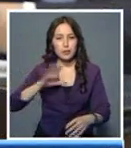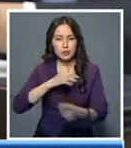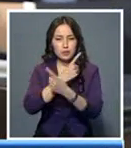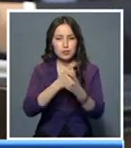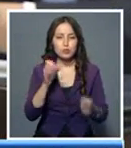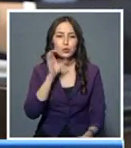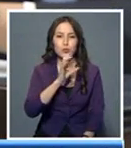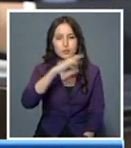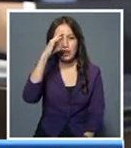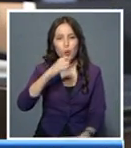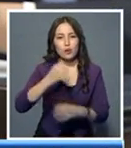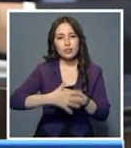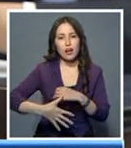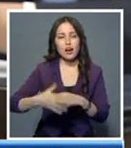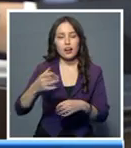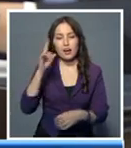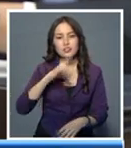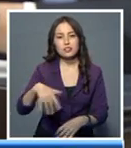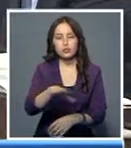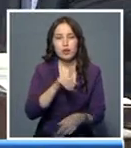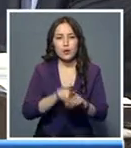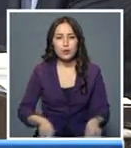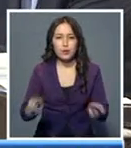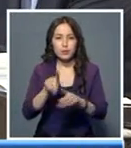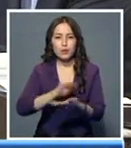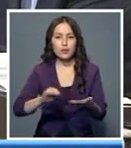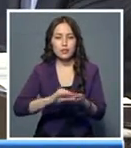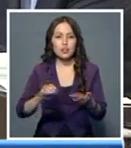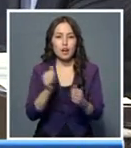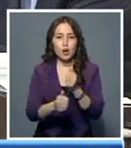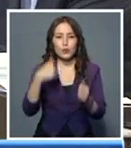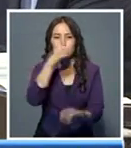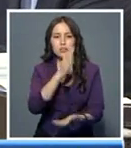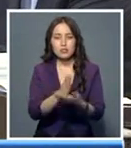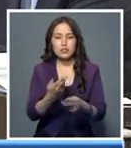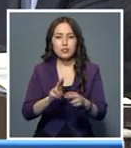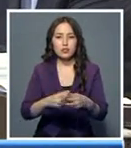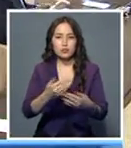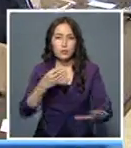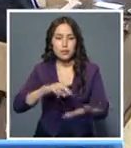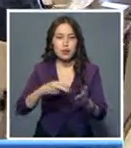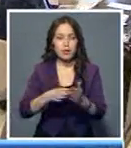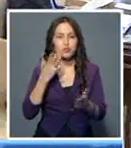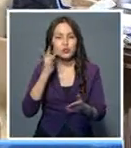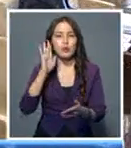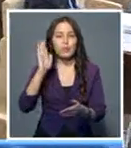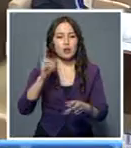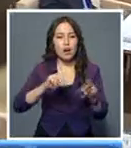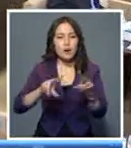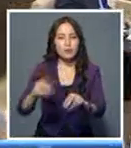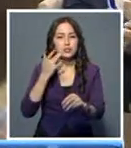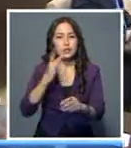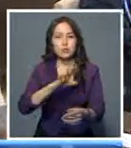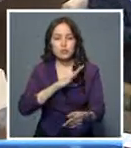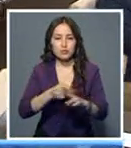және орталық Қазақстандағы қалаларды су алуы үйреншікті жағдайға айналып кеткенін айтып, дер кезінде қолға аламыз деп үнемі уәде беретін орган өкілдерінің жұмысы